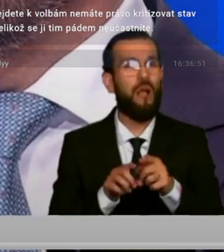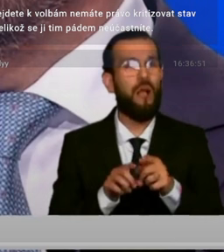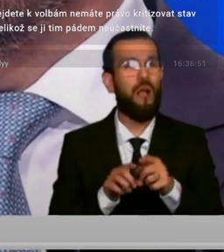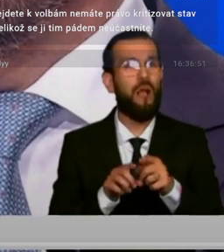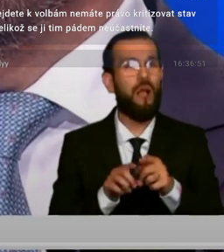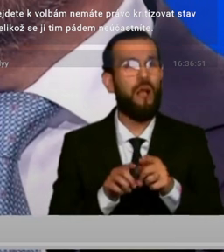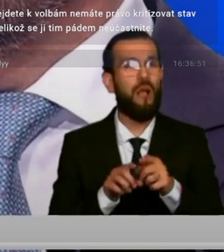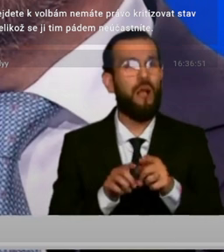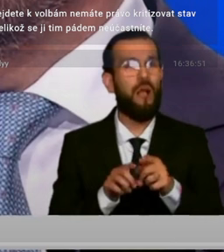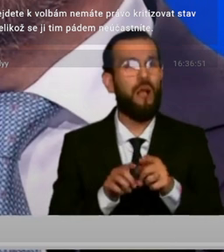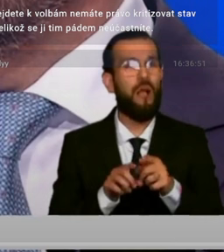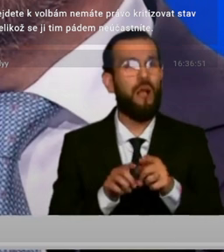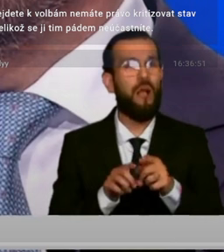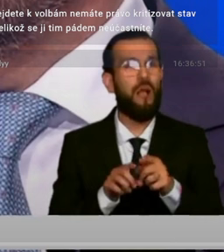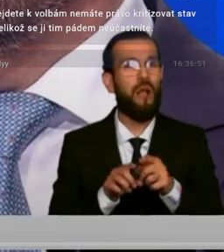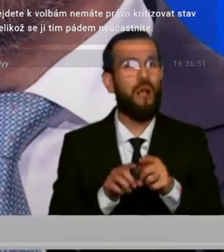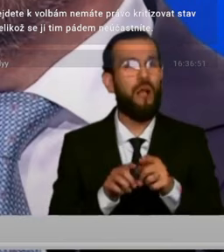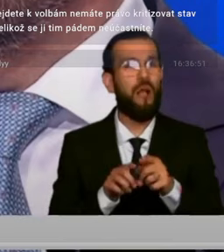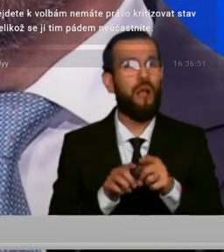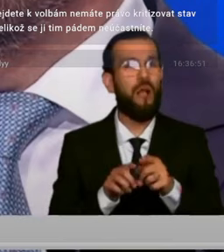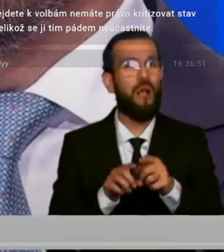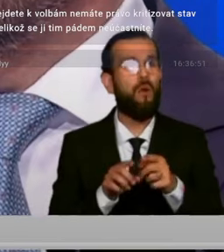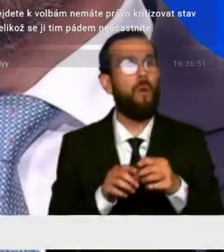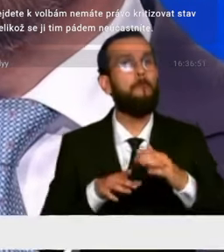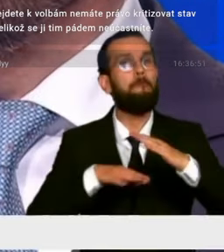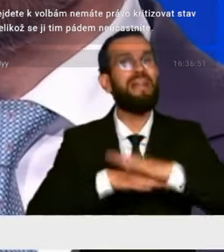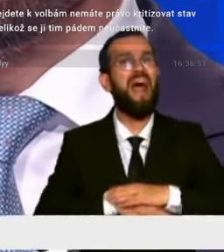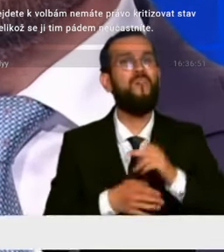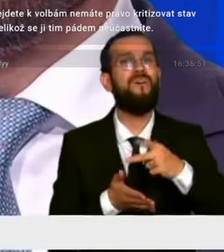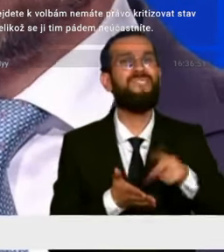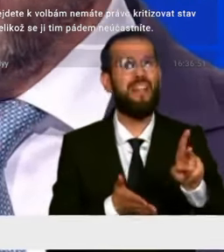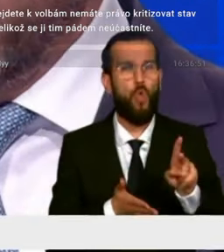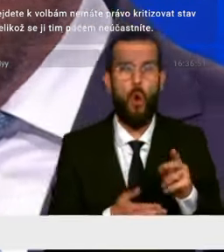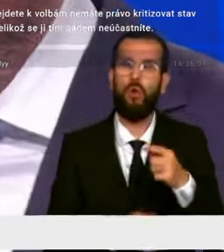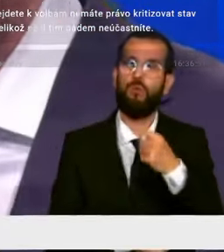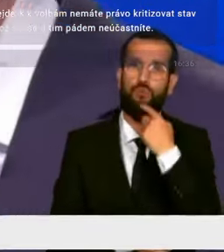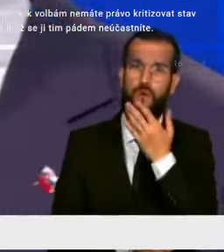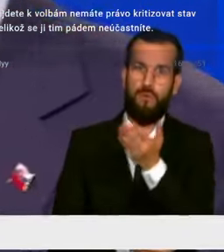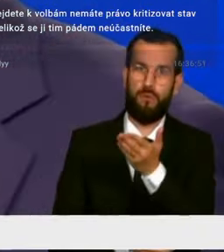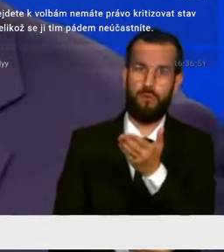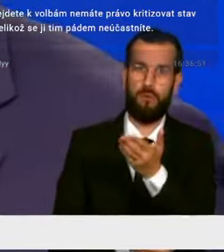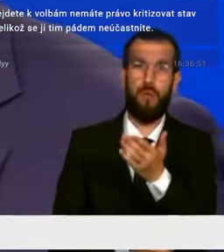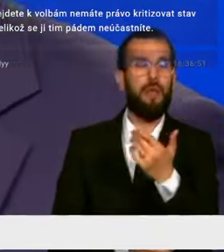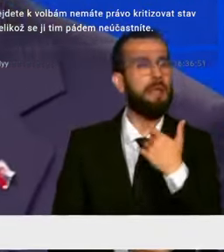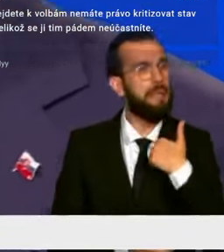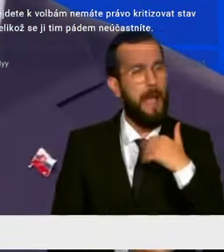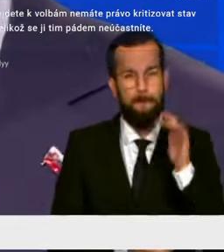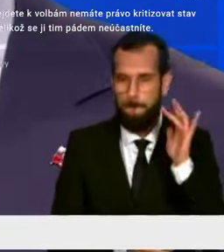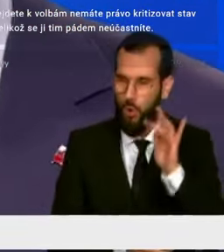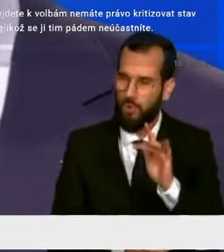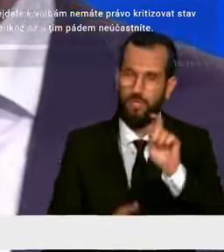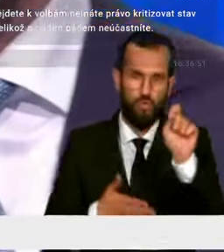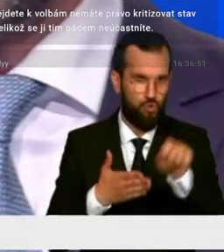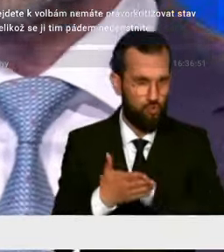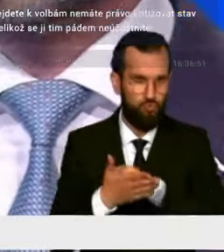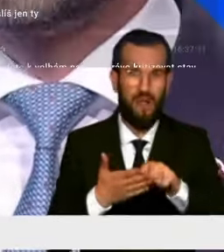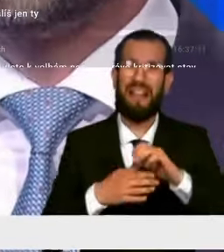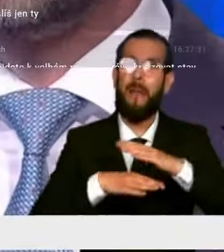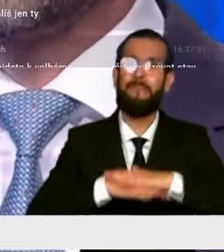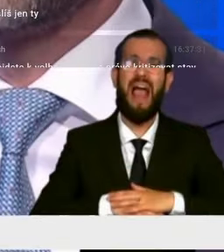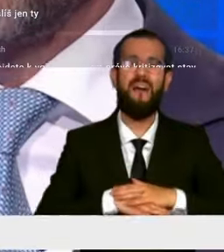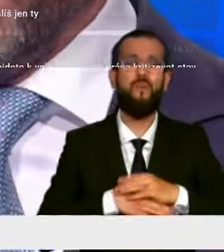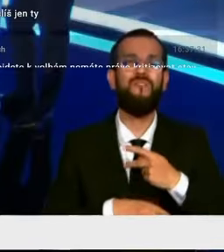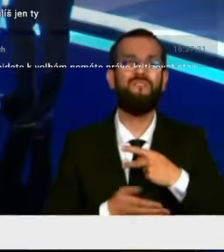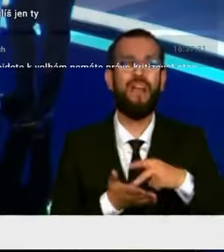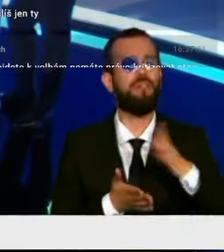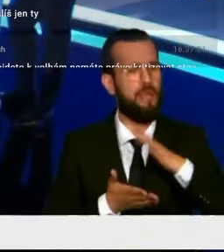vyjde že to čo som veta a som za